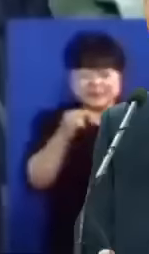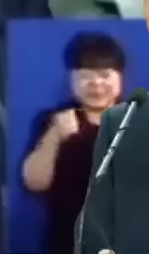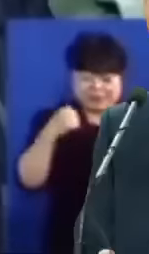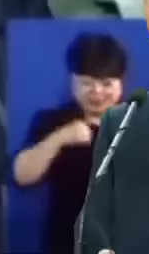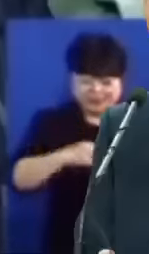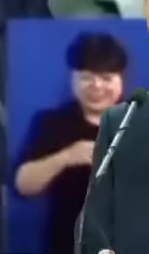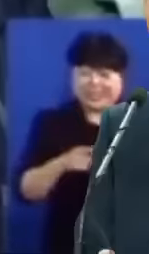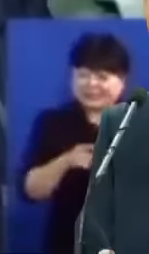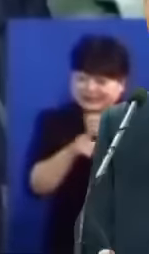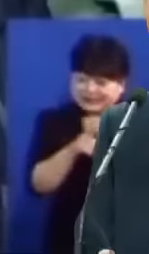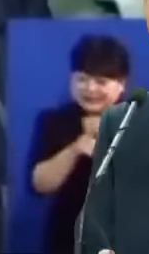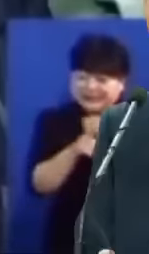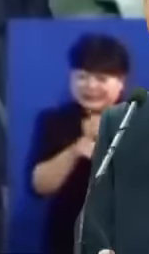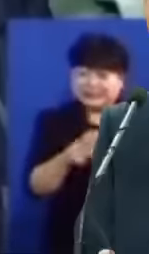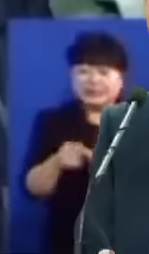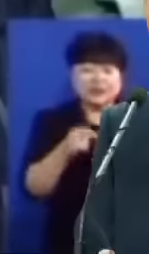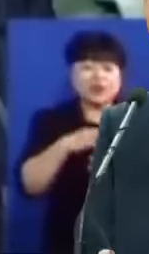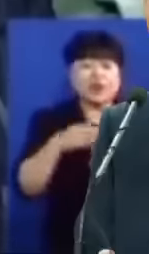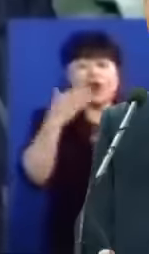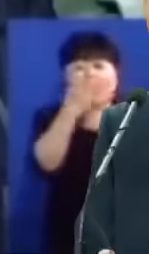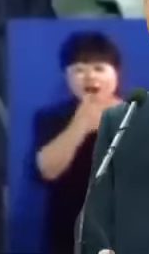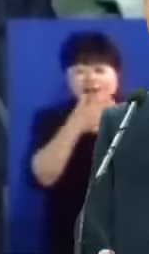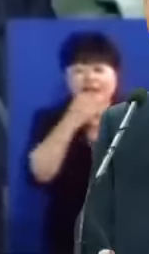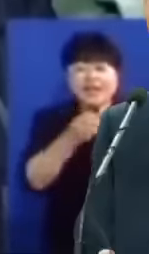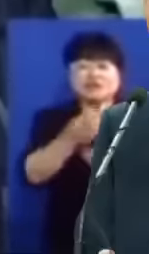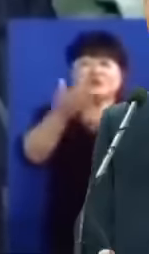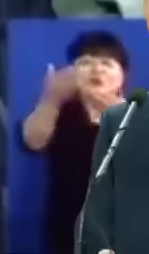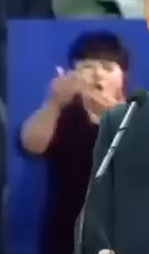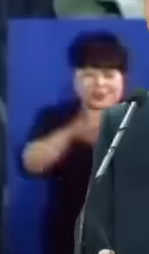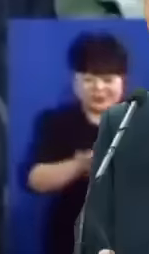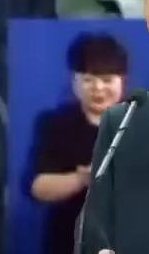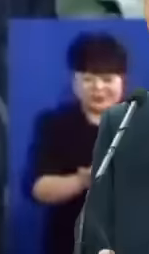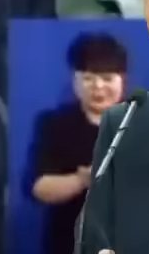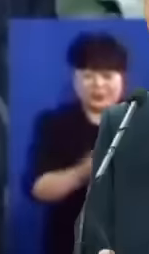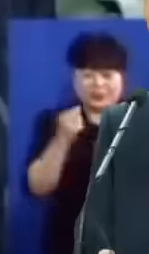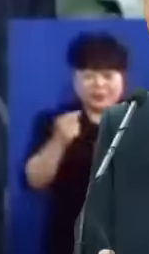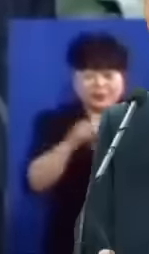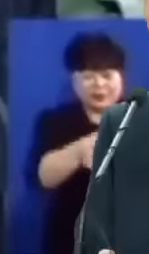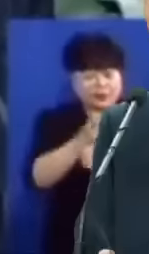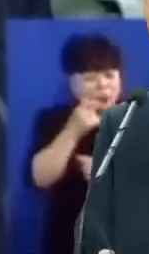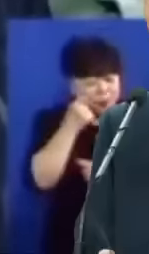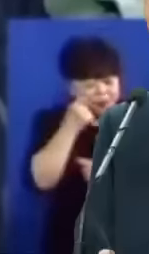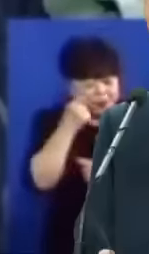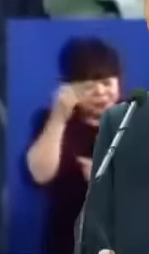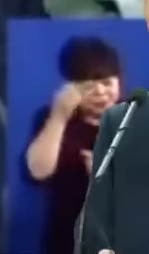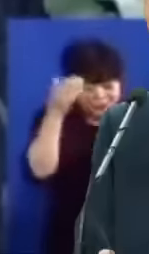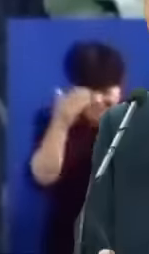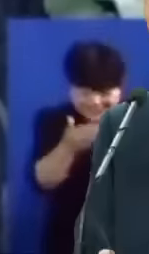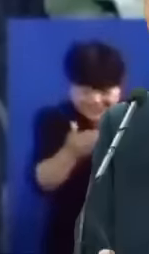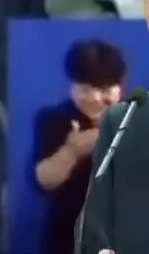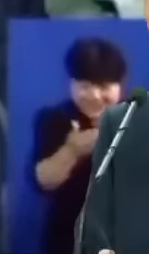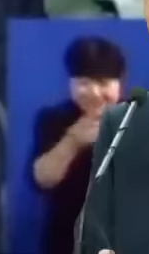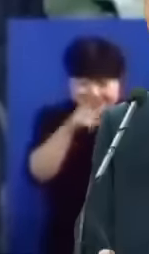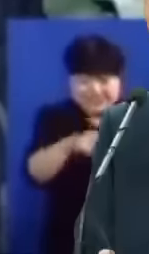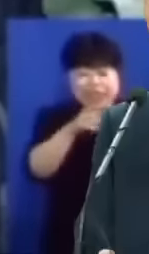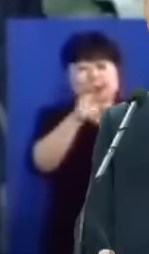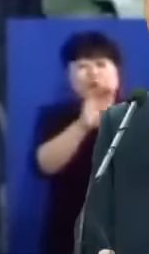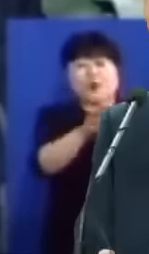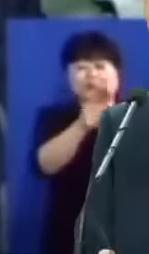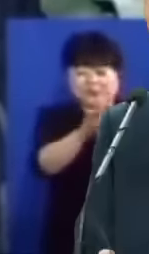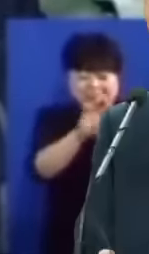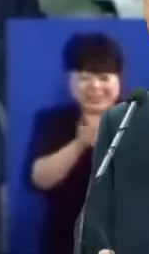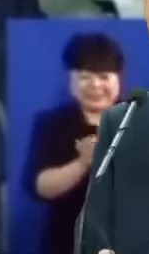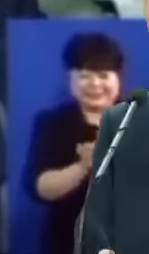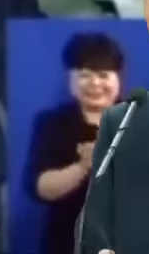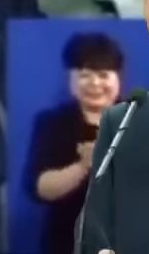사람을 입는다는 것은 놀라운 은혜요 축복인 것인데 우리 힘과 능으로는 안 되고 성령께서 그렇게 도와주시는